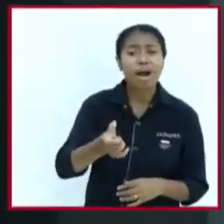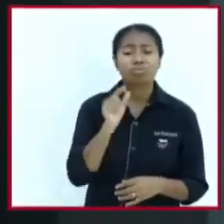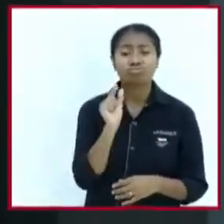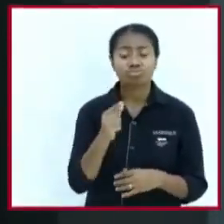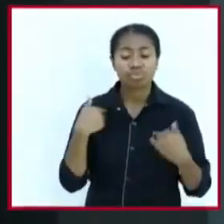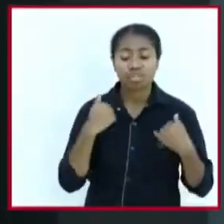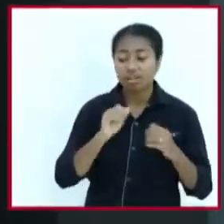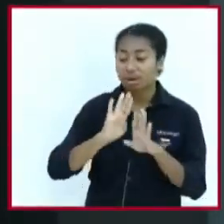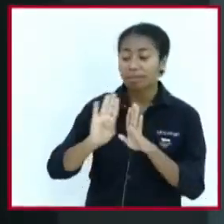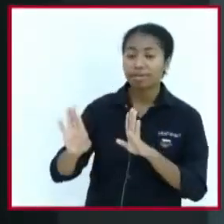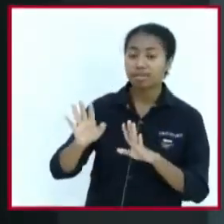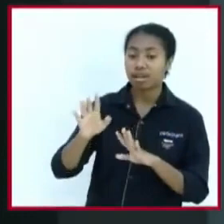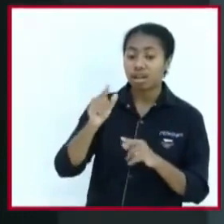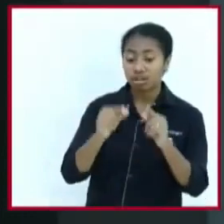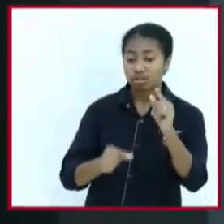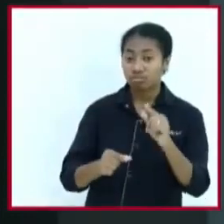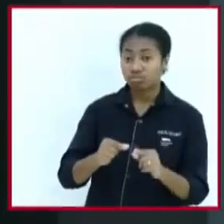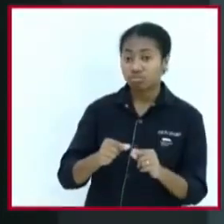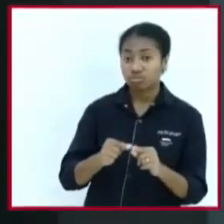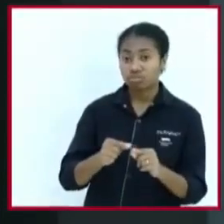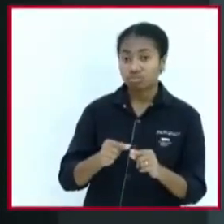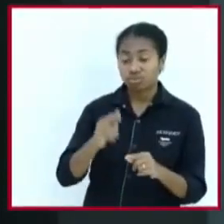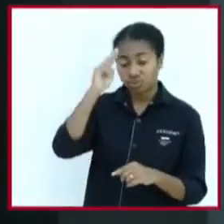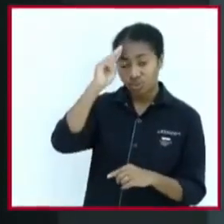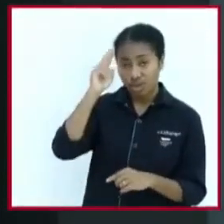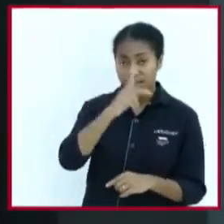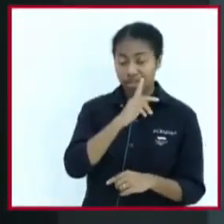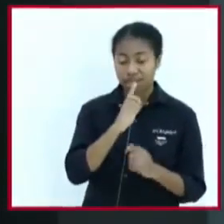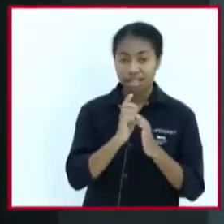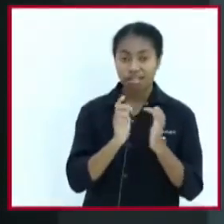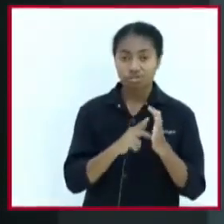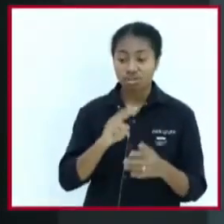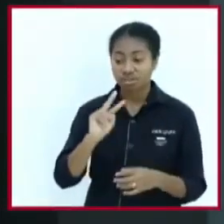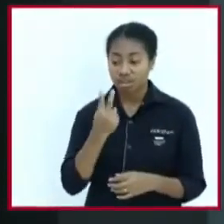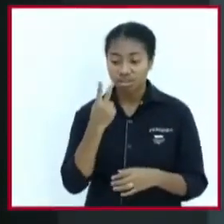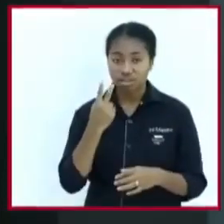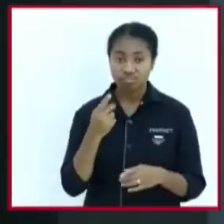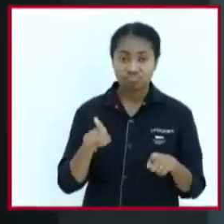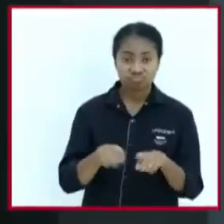melepaskan Yesus dan ganti dengan yang lain